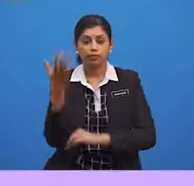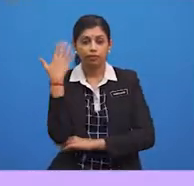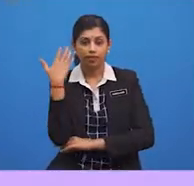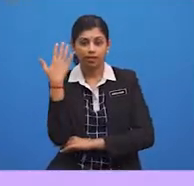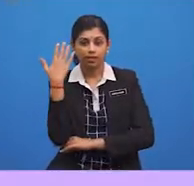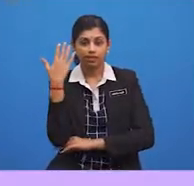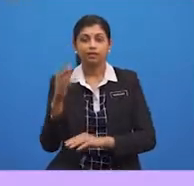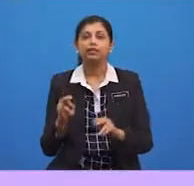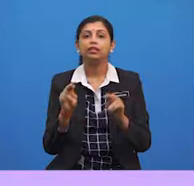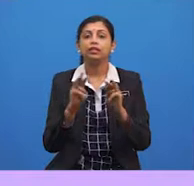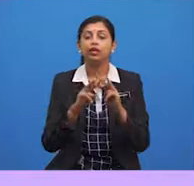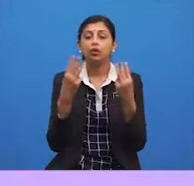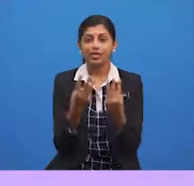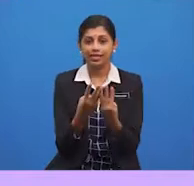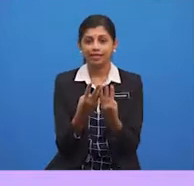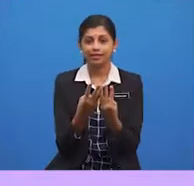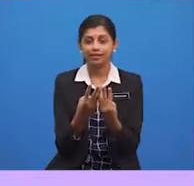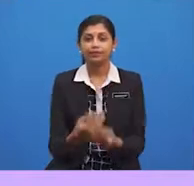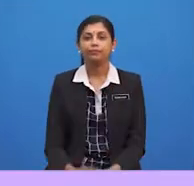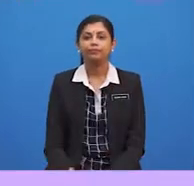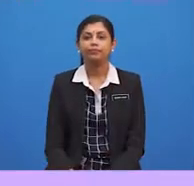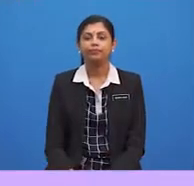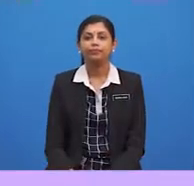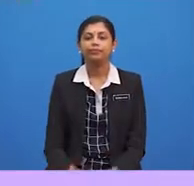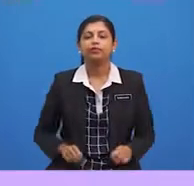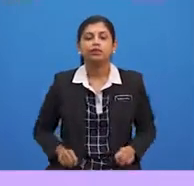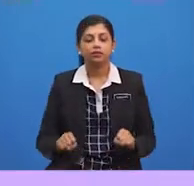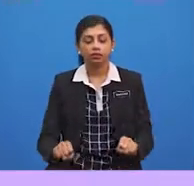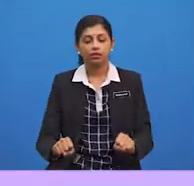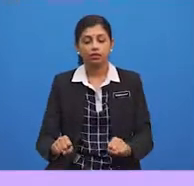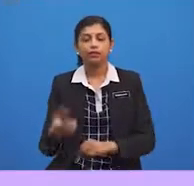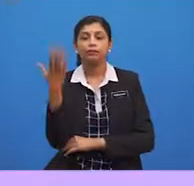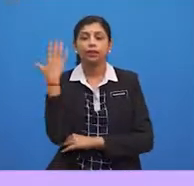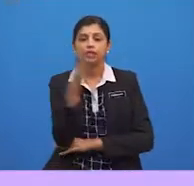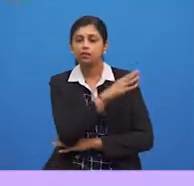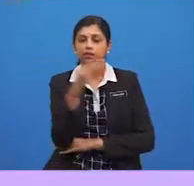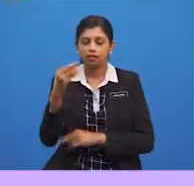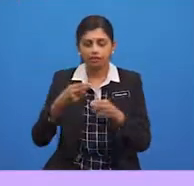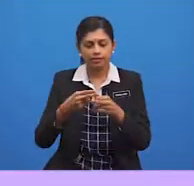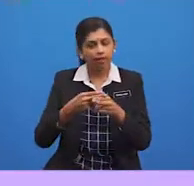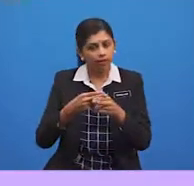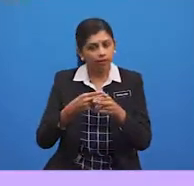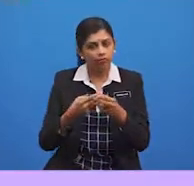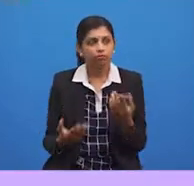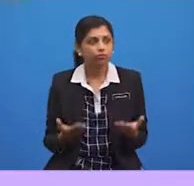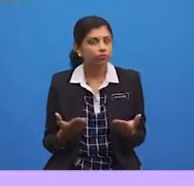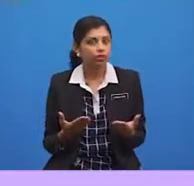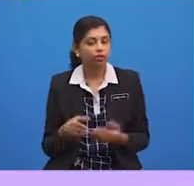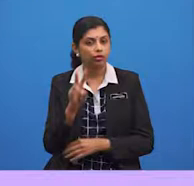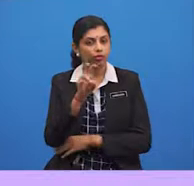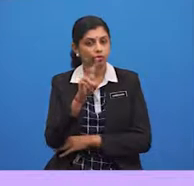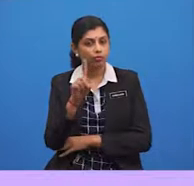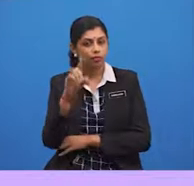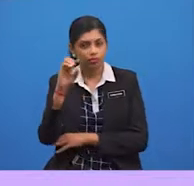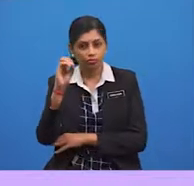sederhana sejuk adalah sederhana panas dan singkat, iaitu antara